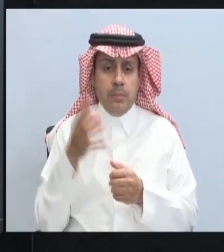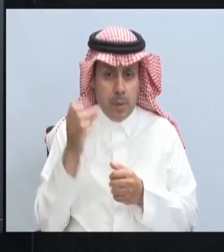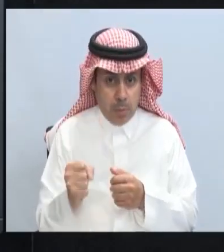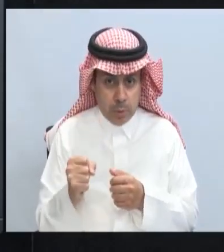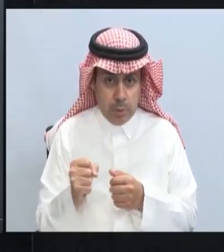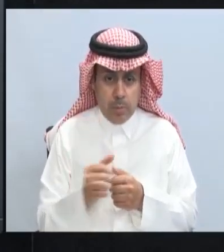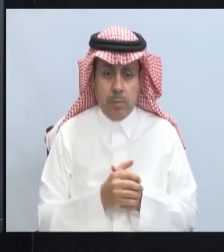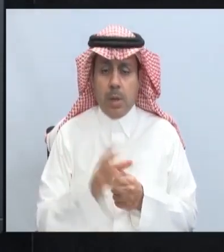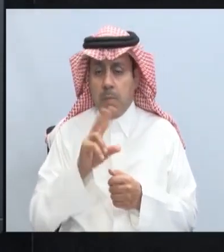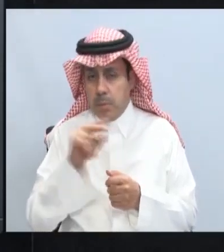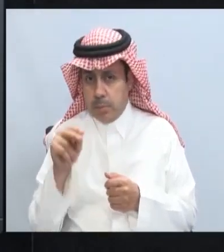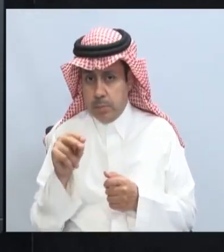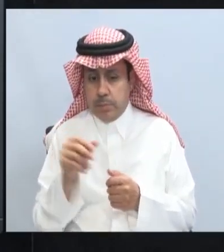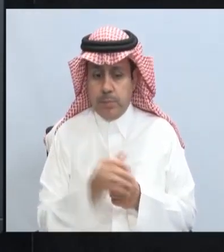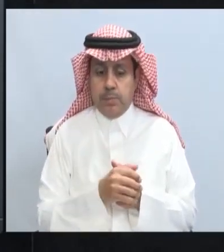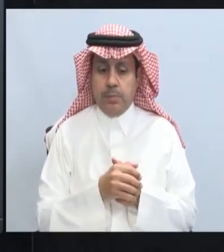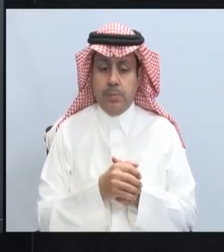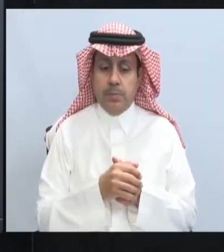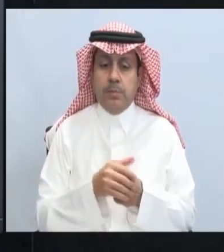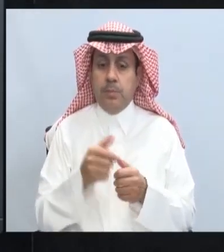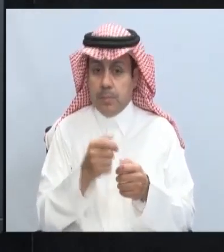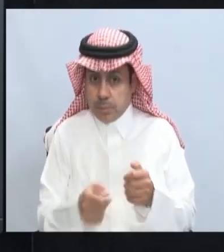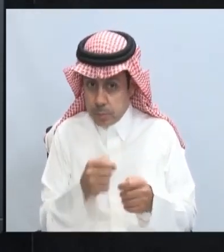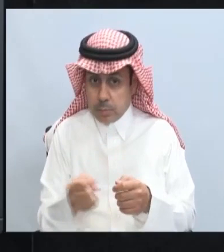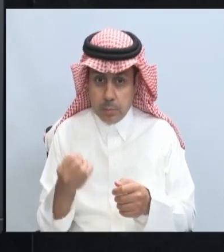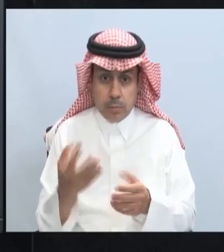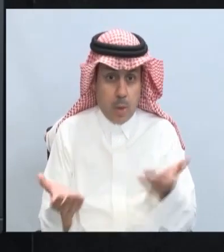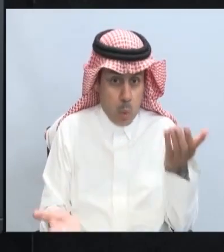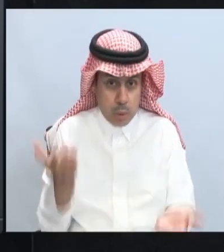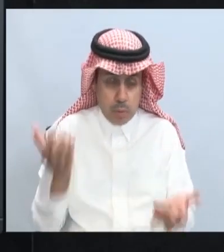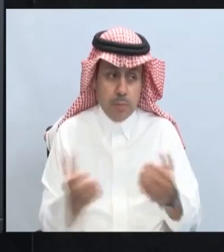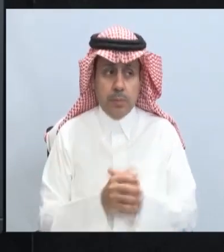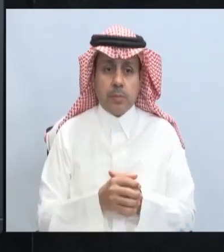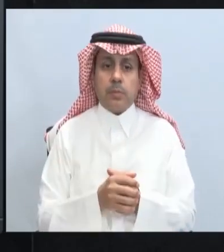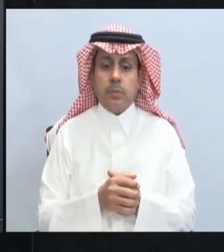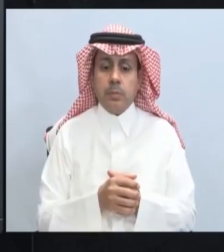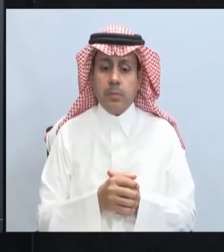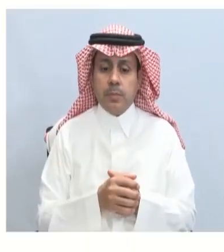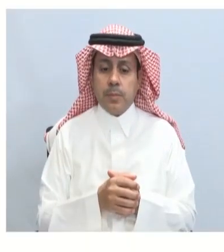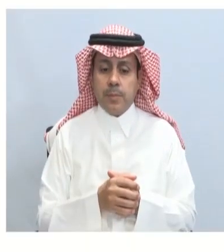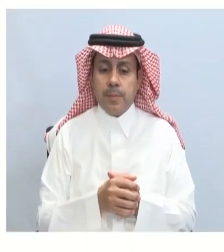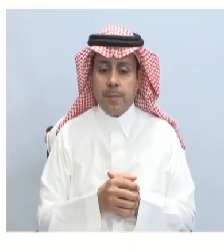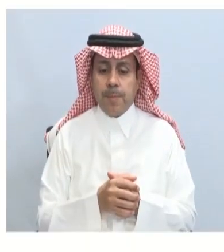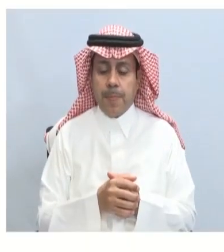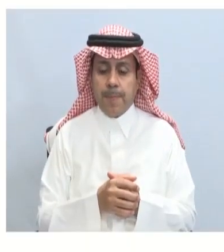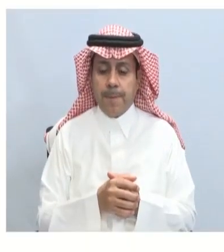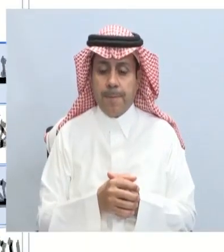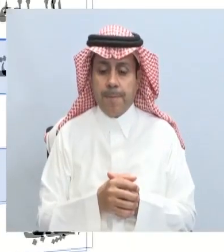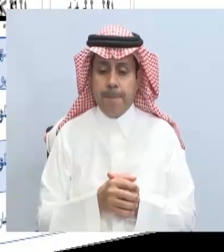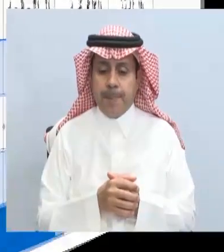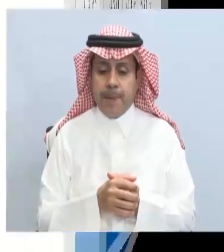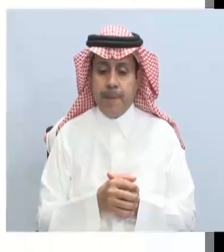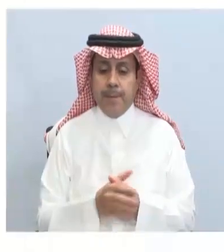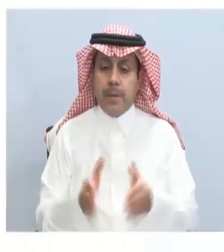شيء بحسب المعدود بعده والموزون بوزنه وهكذا فيما يتعلق بهذه السلع